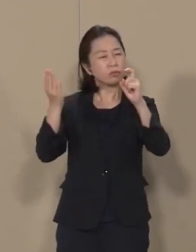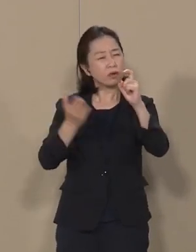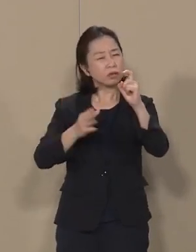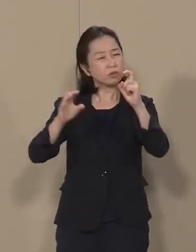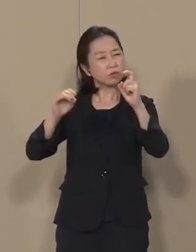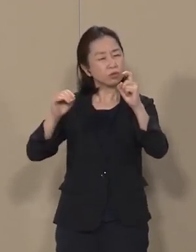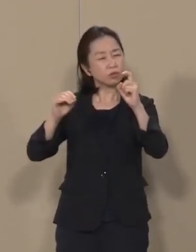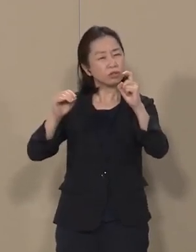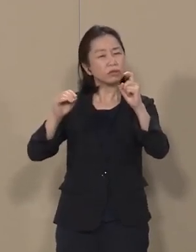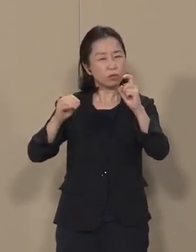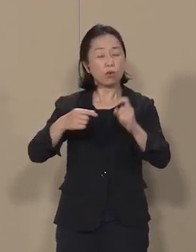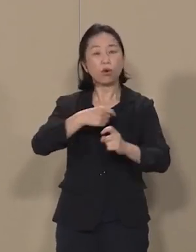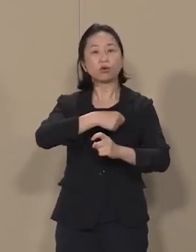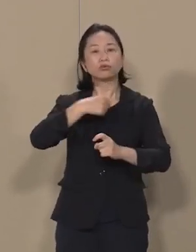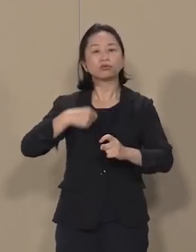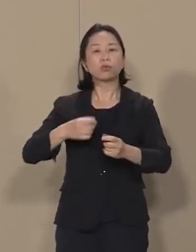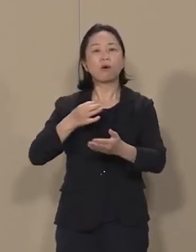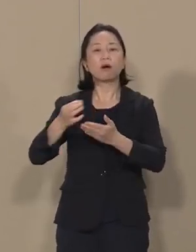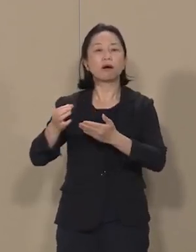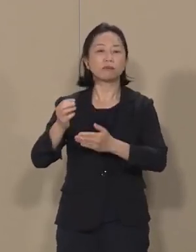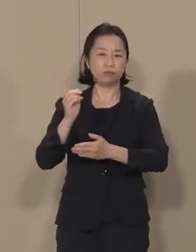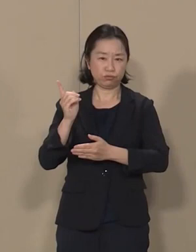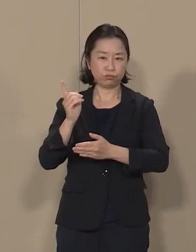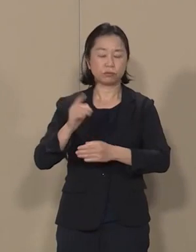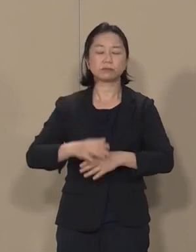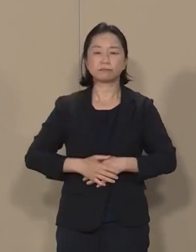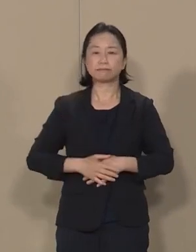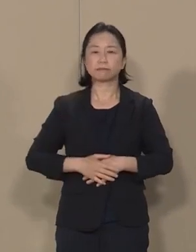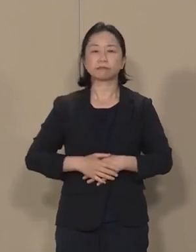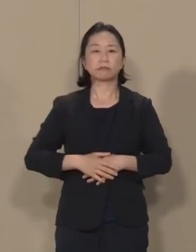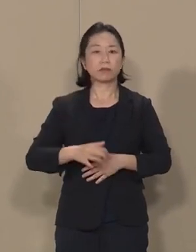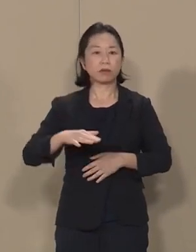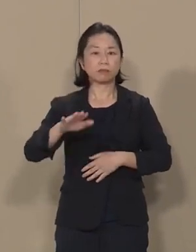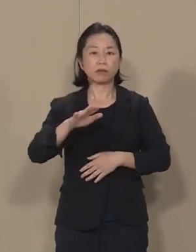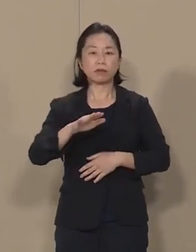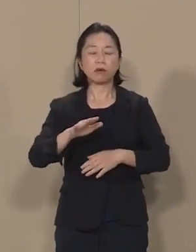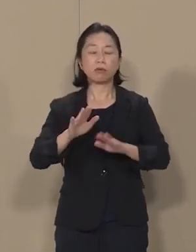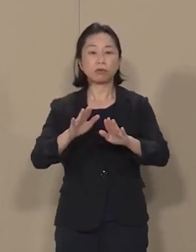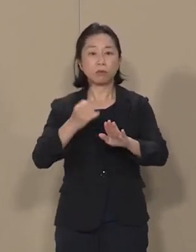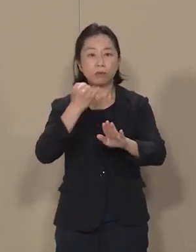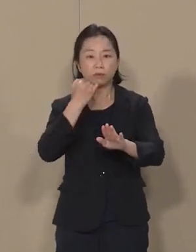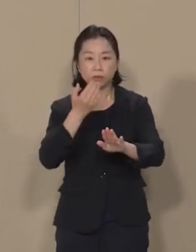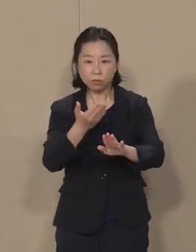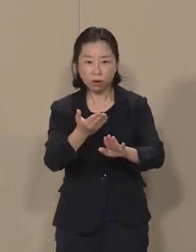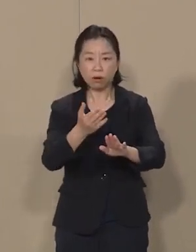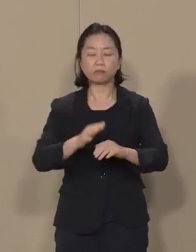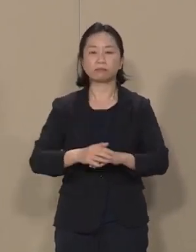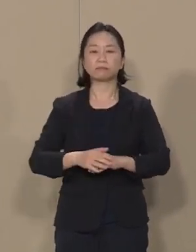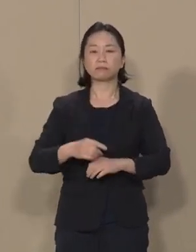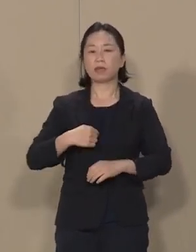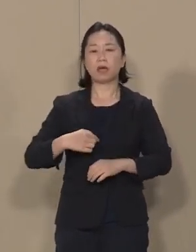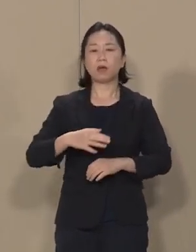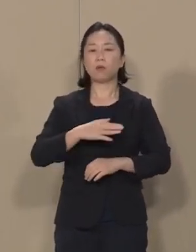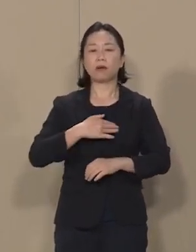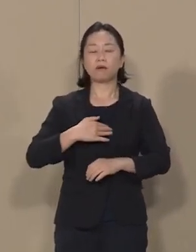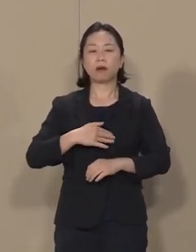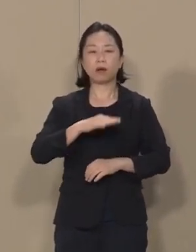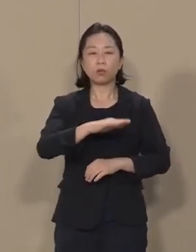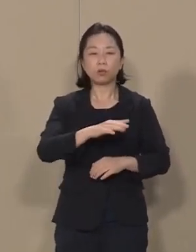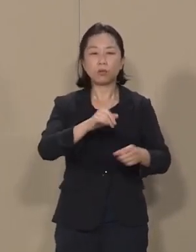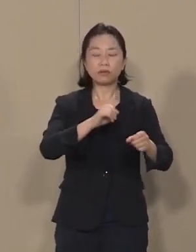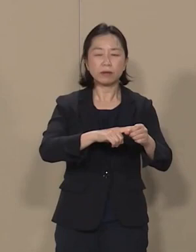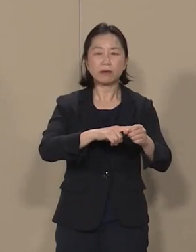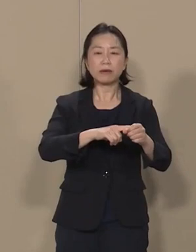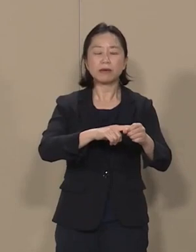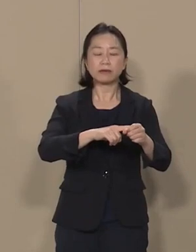いる貴方な状況になっています皆さんこれを放置してていいんでしょうか私は子どものためには強いかんっ